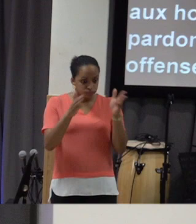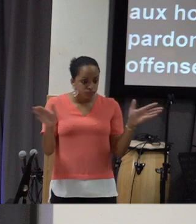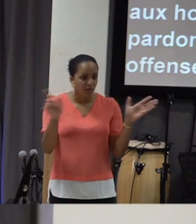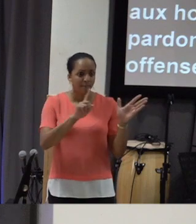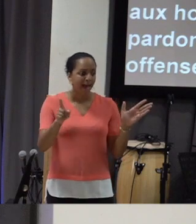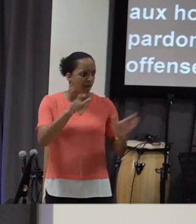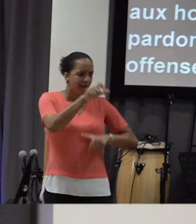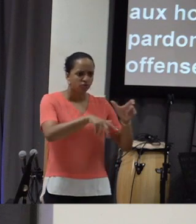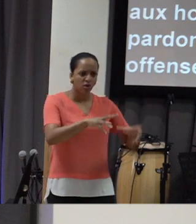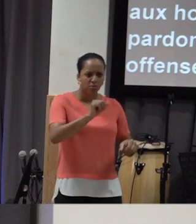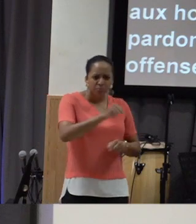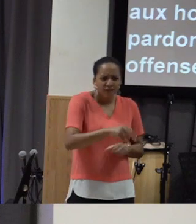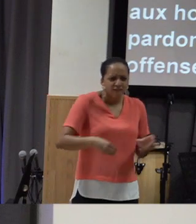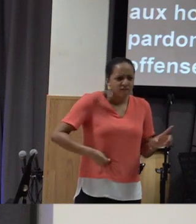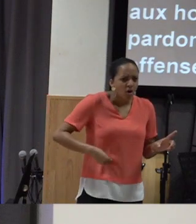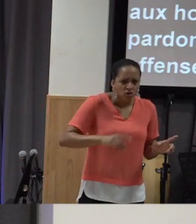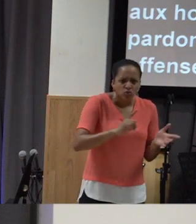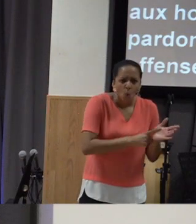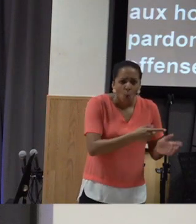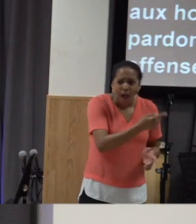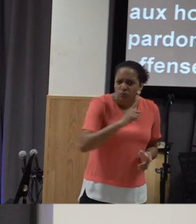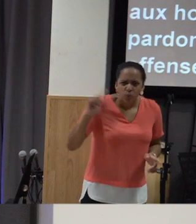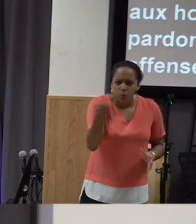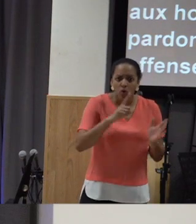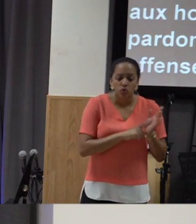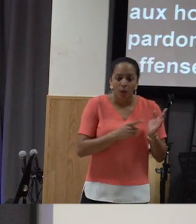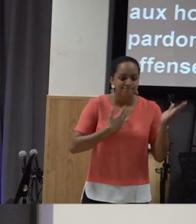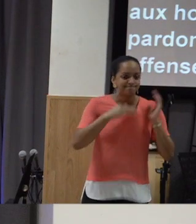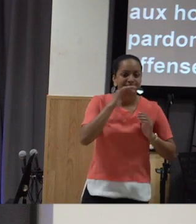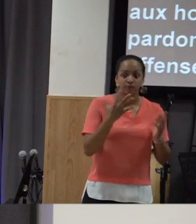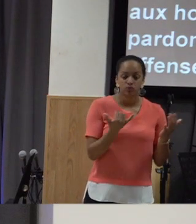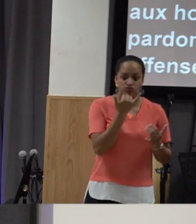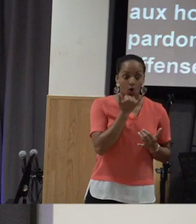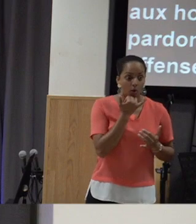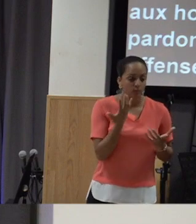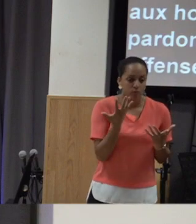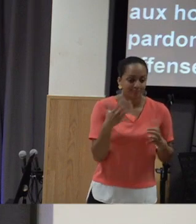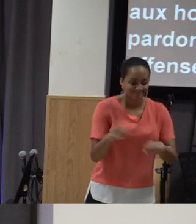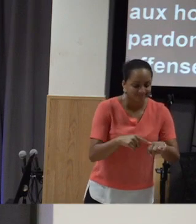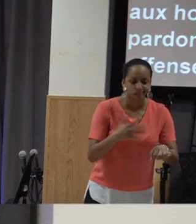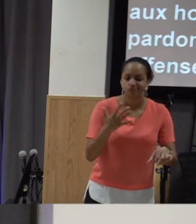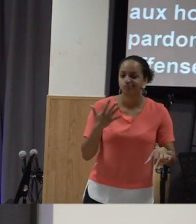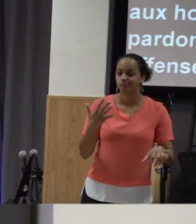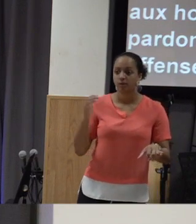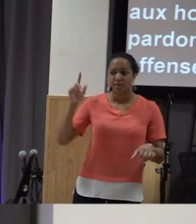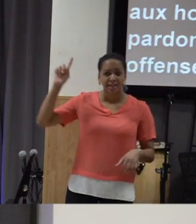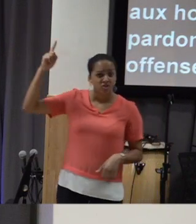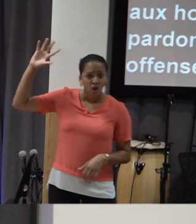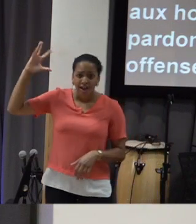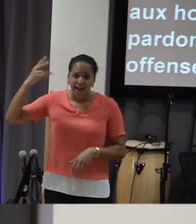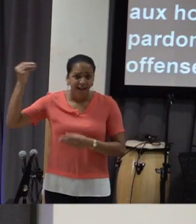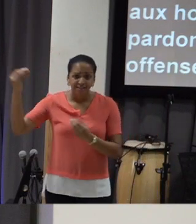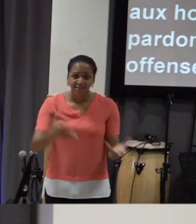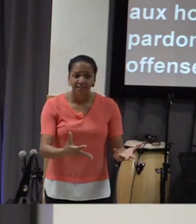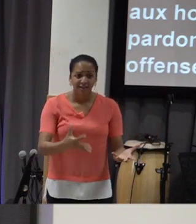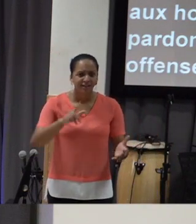tu seras jugé. Mon frère, ma soeur, tu dois laisser le droit à l'erreur à tes frères et sœurs. C'est obligatoire. C'est la grâce de Dieu. Tu dois